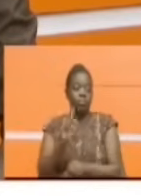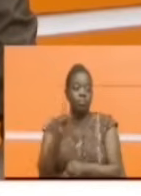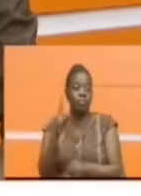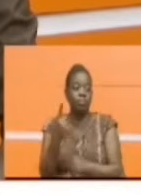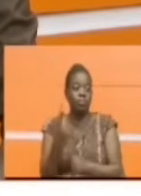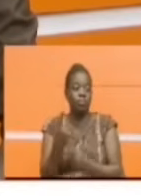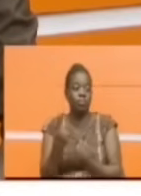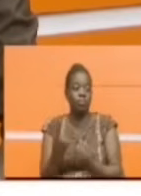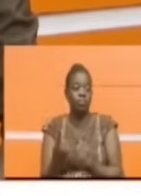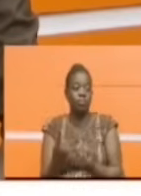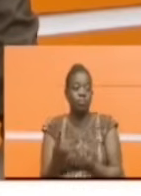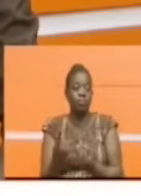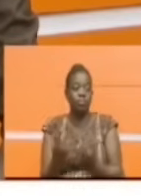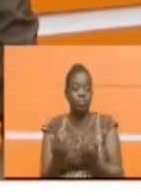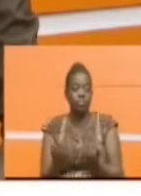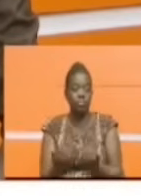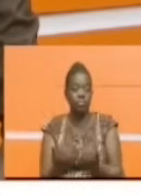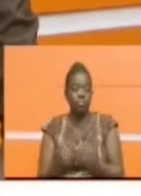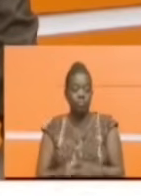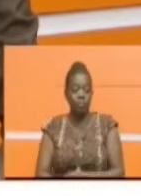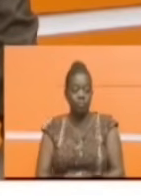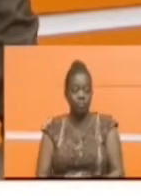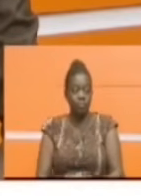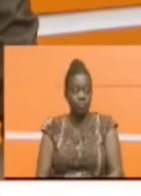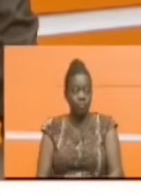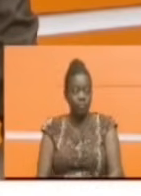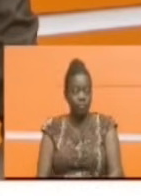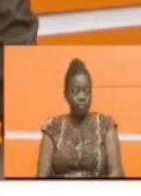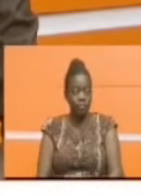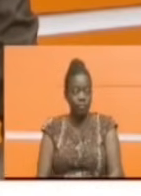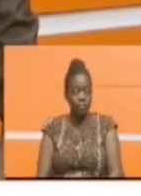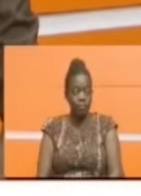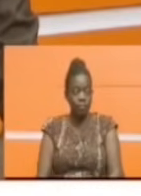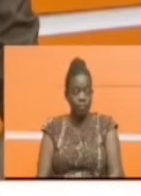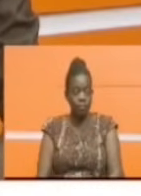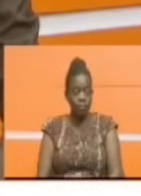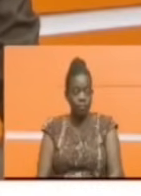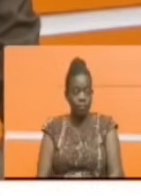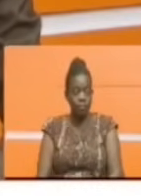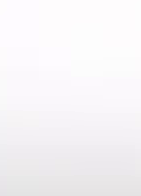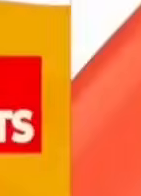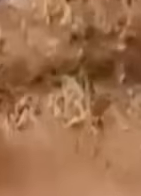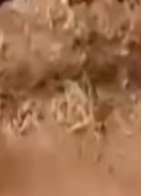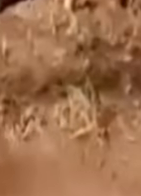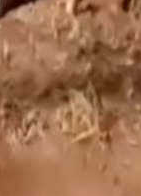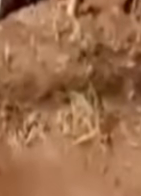katusooke tukuwe ku kajjalibu genda gategeera aga leero weebale tukwekuumirako.